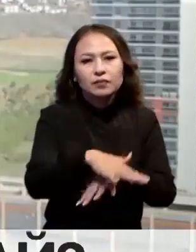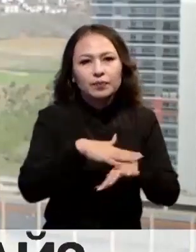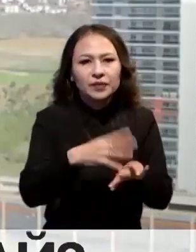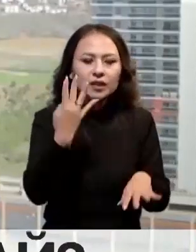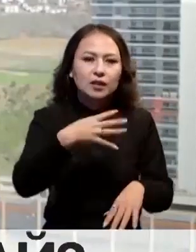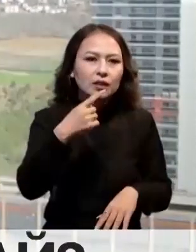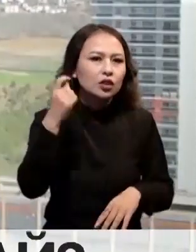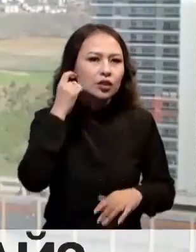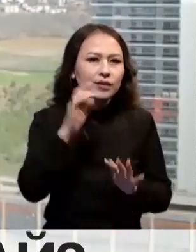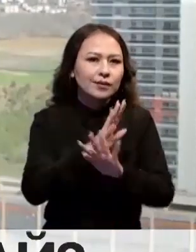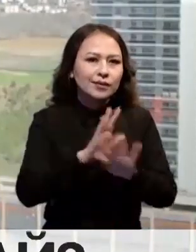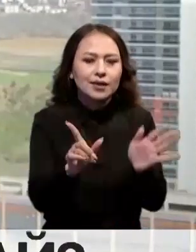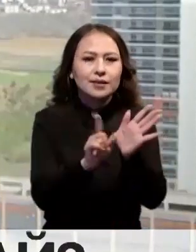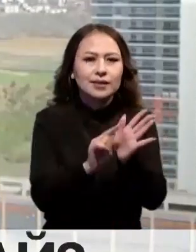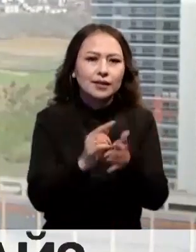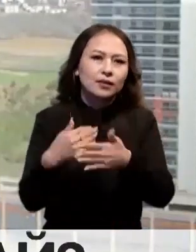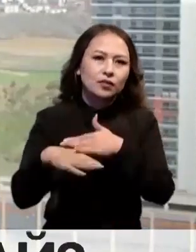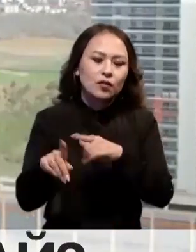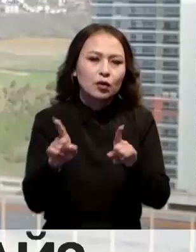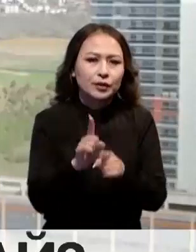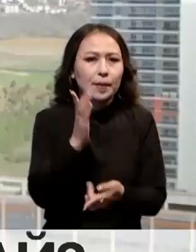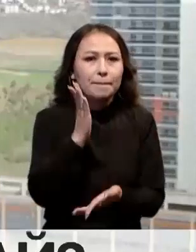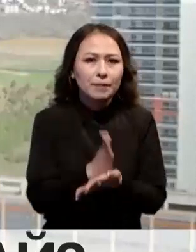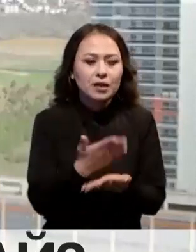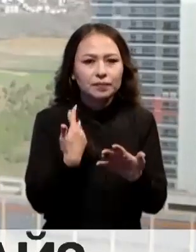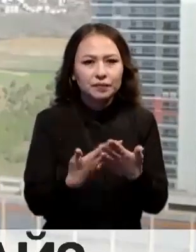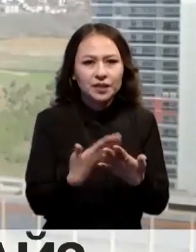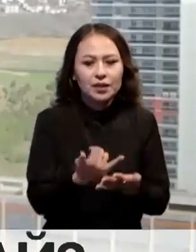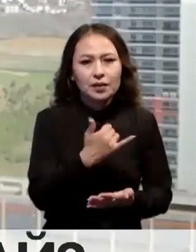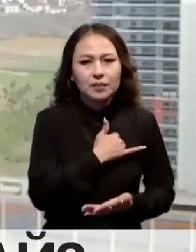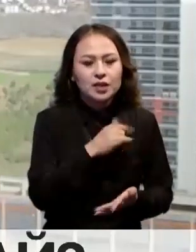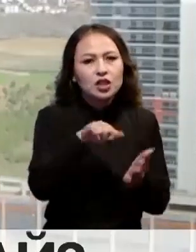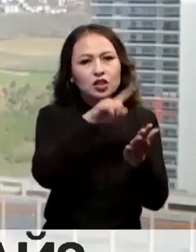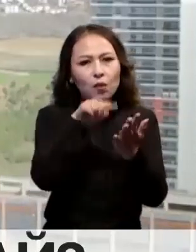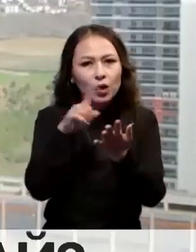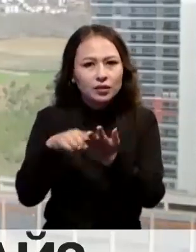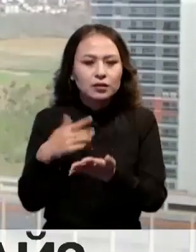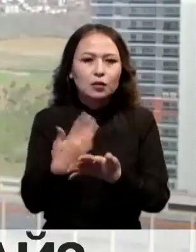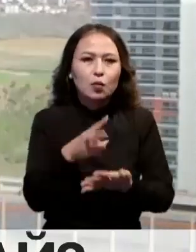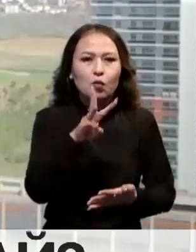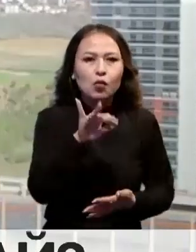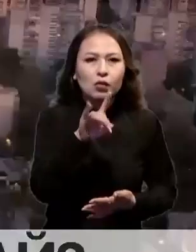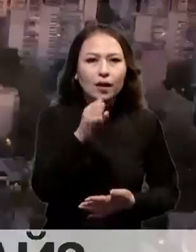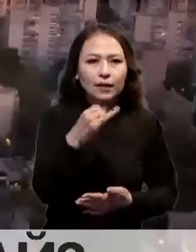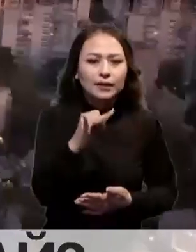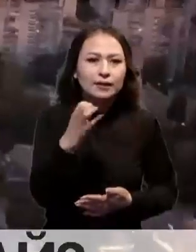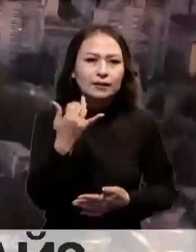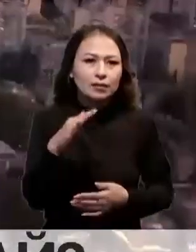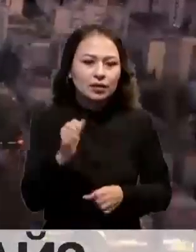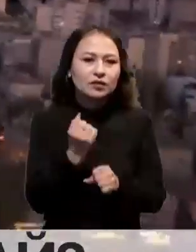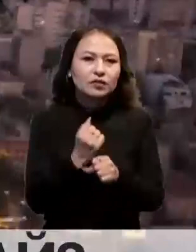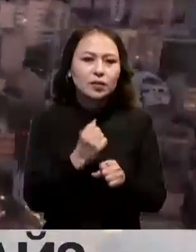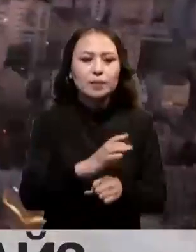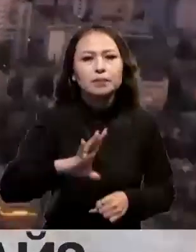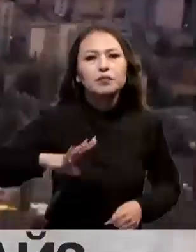жасына келмей зейнетке шыққандар да баршылық. Мәселен, біздің сұхбаттасқан Мұрат Өссайгылы фармацевтика саласының